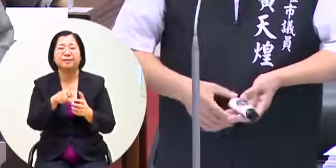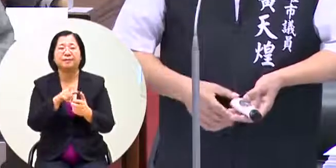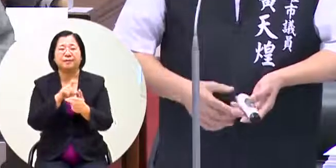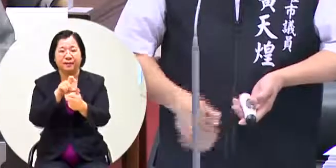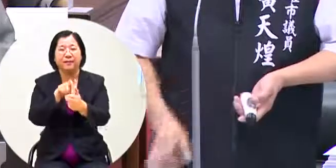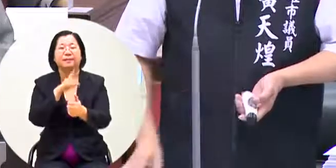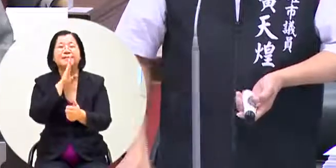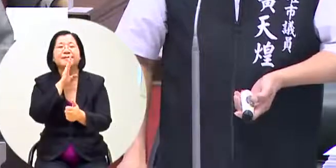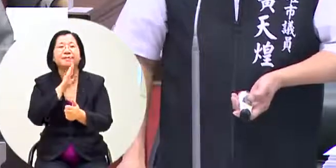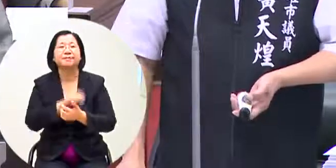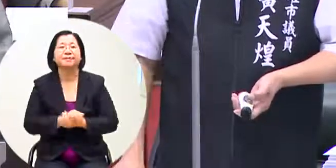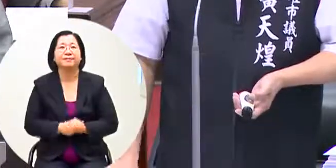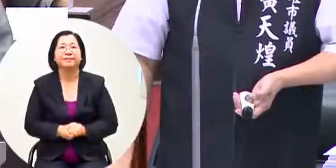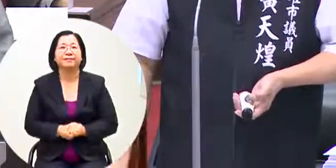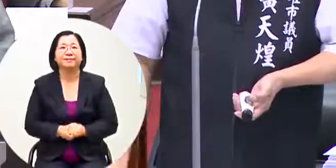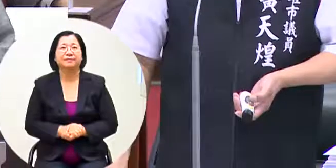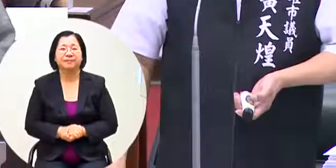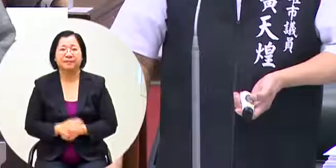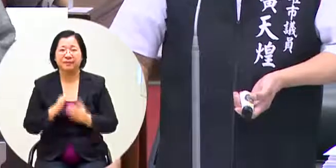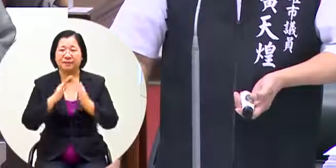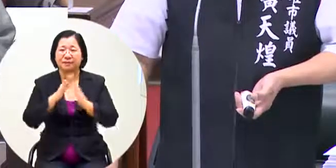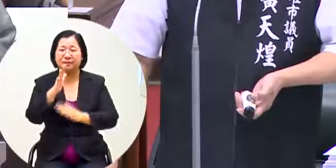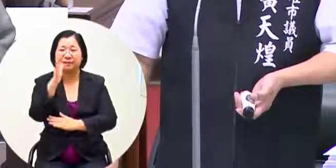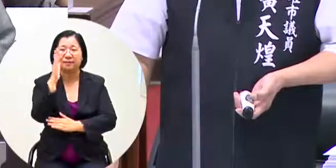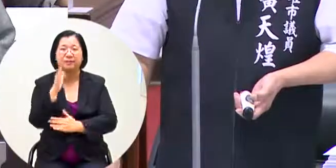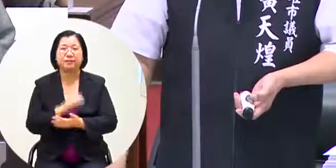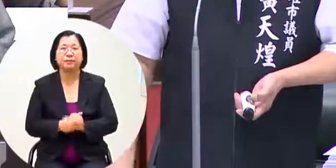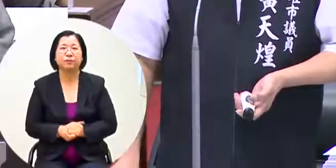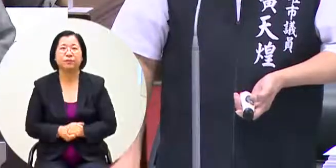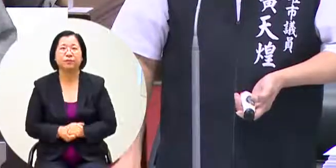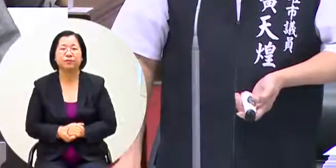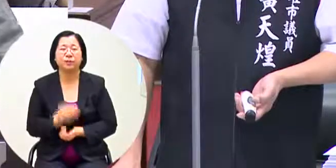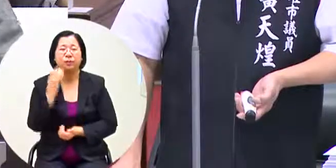市政府，你也照台中市政府